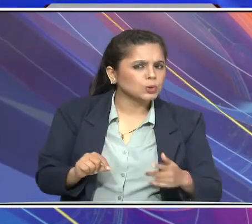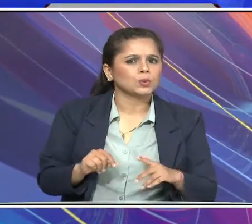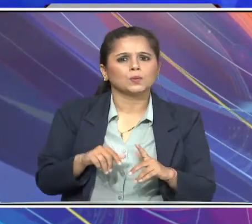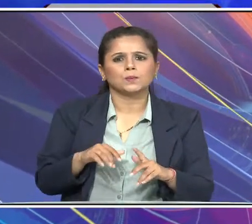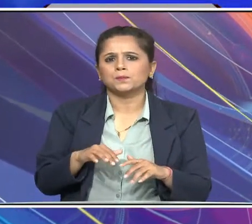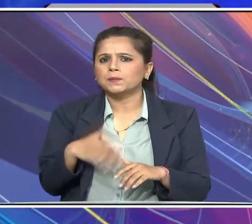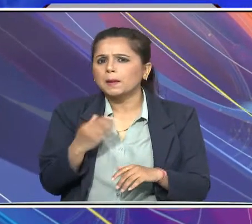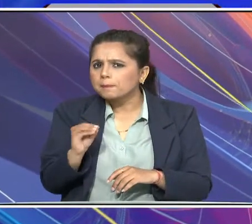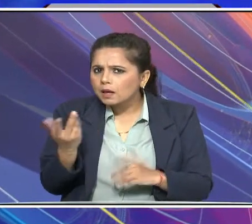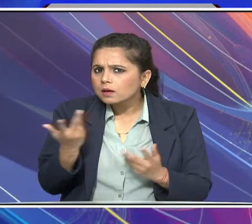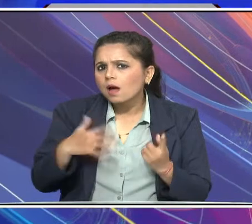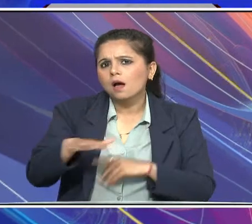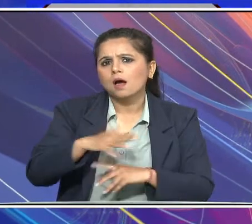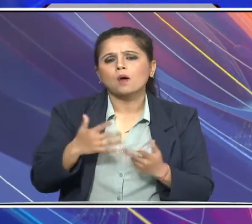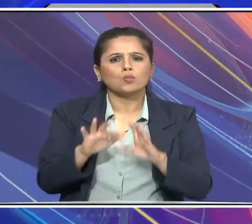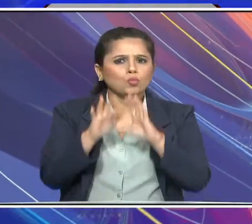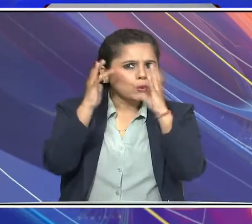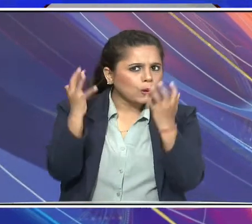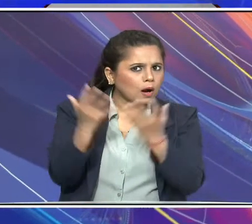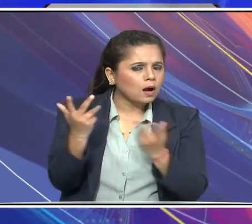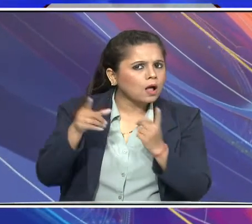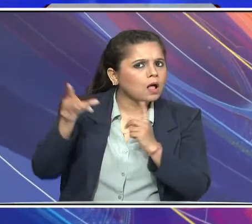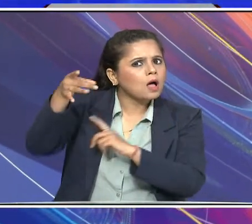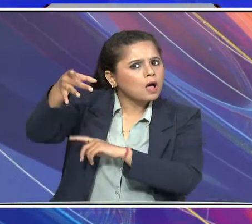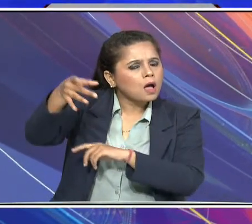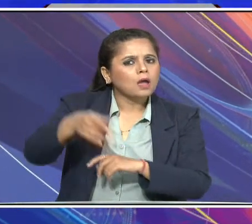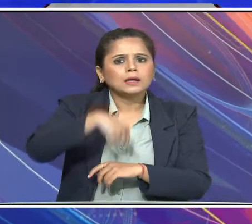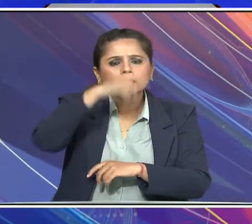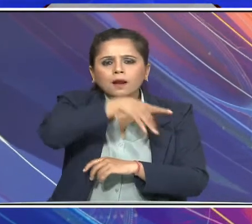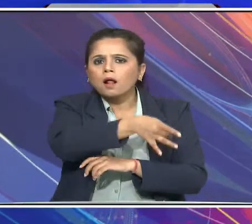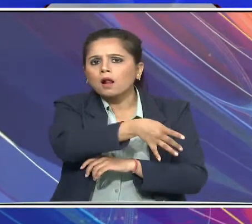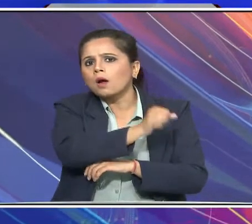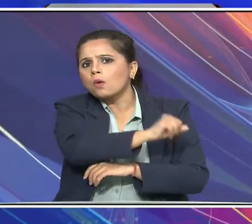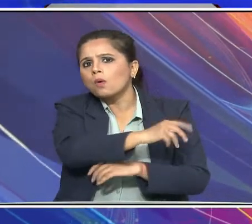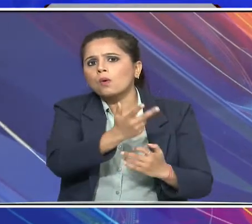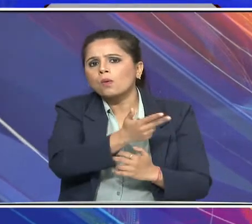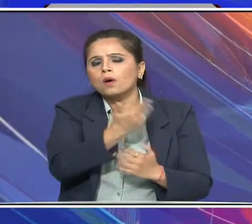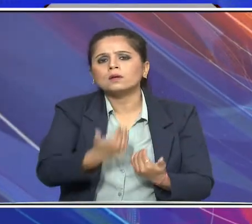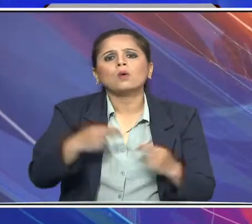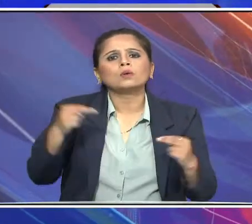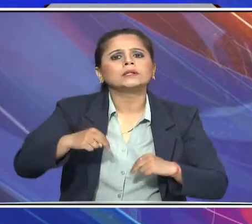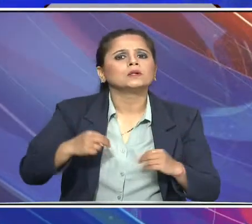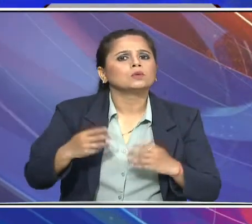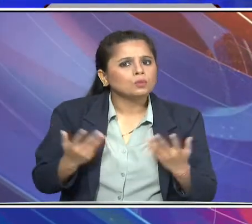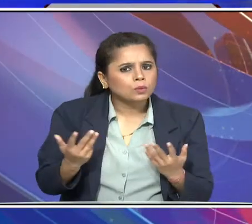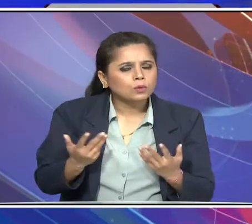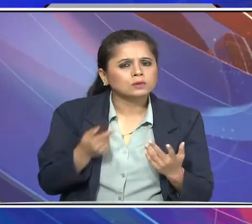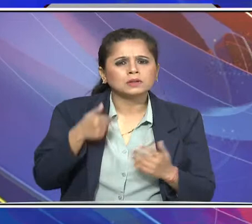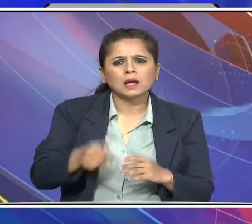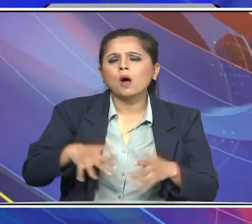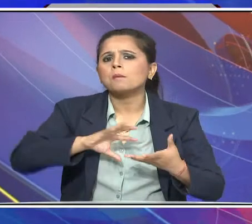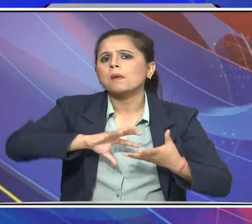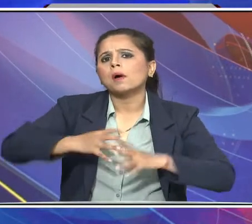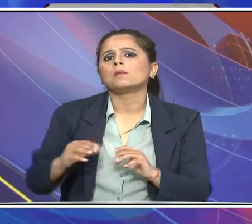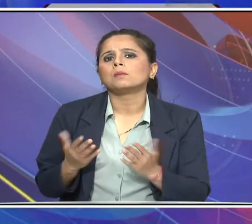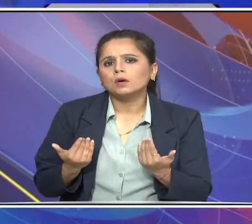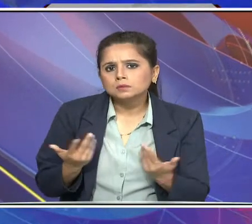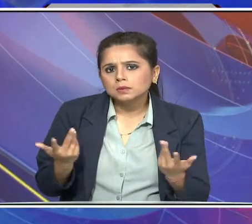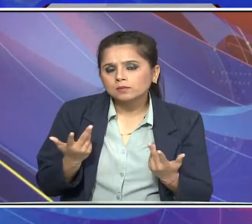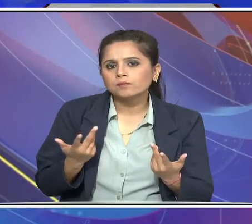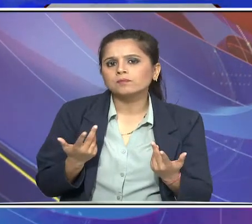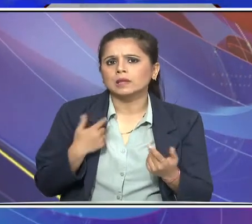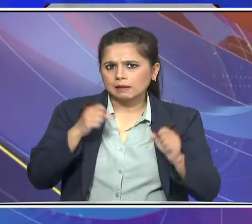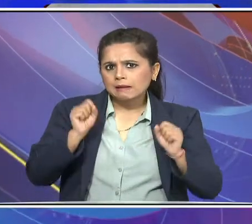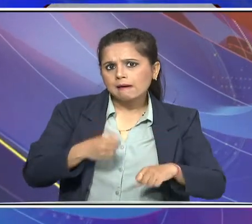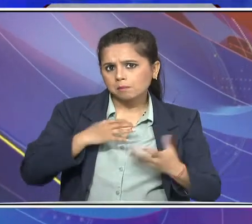स्थिति है वर्ल्ड वाइड इंडिया की क्या स्थिति है हमारी क्या रिटायरमेंट है हमारी क्या प्रोडक्शन कैपेसिटी है उसको